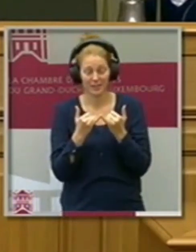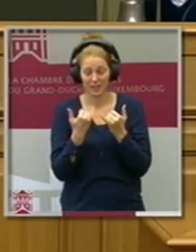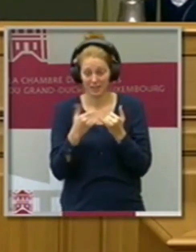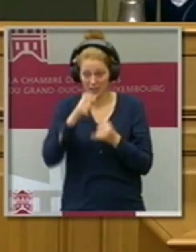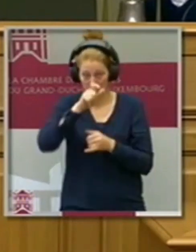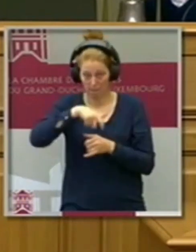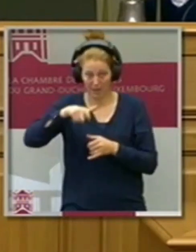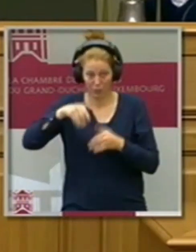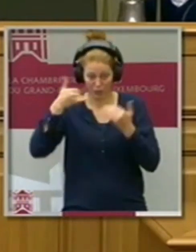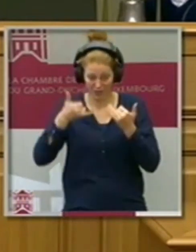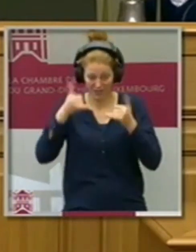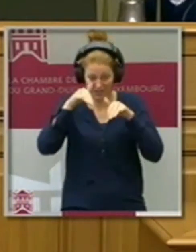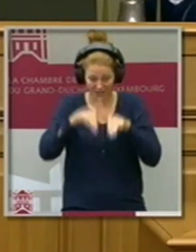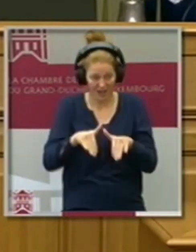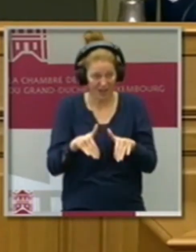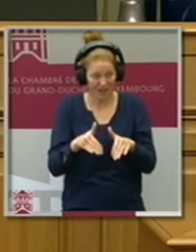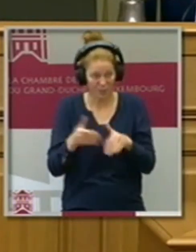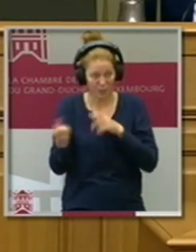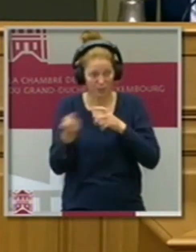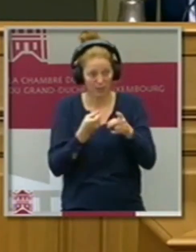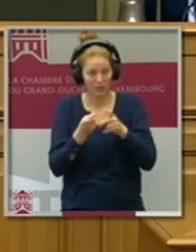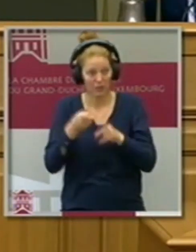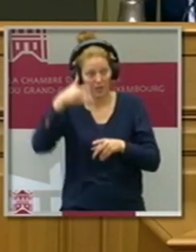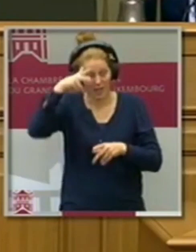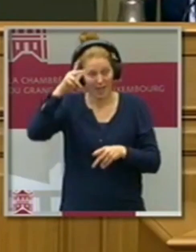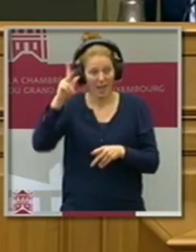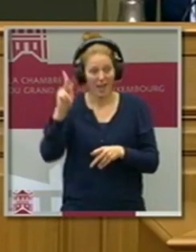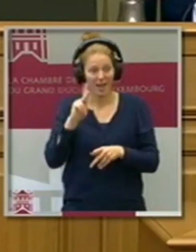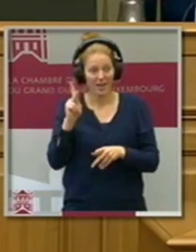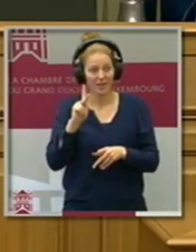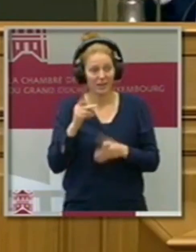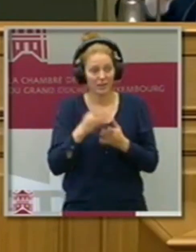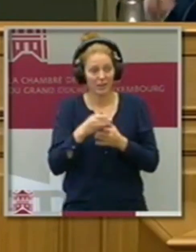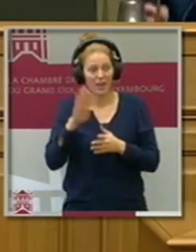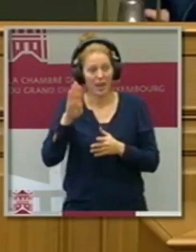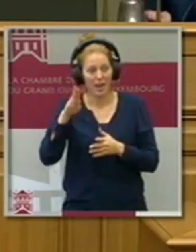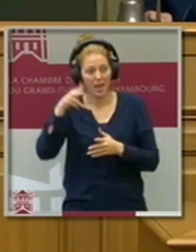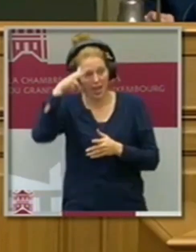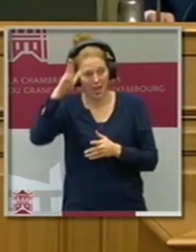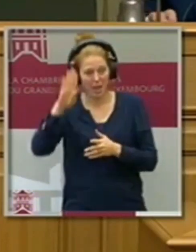die noch heißen. Herr Kartäuser, der Herr Bodri, das ist nur...